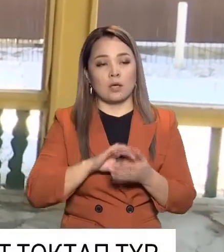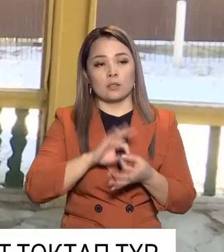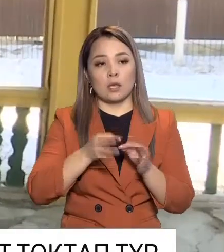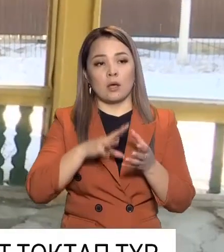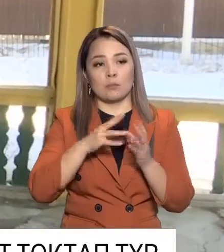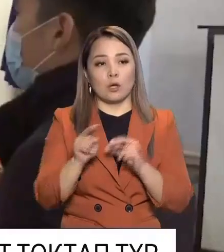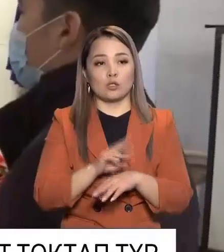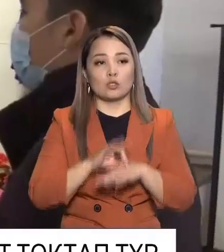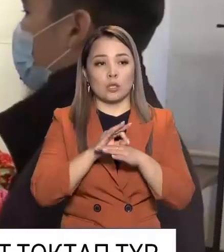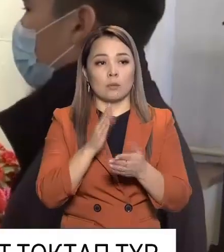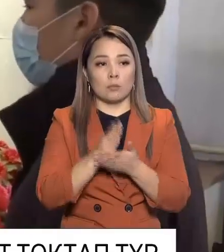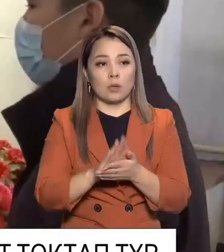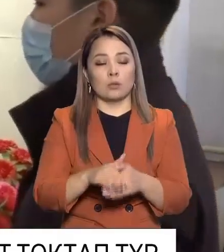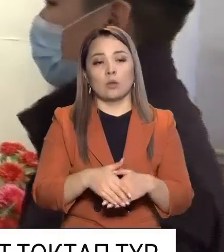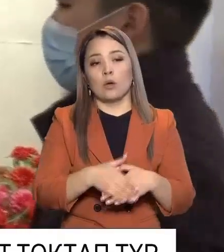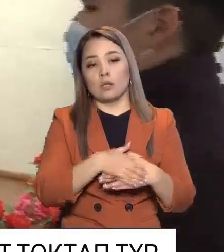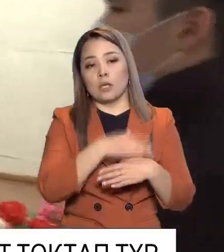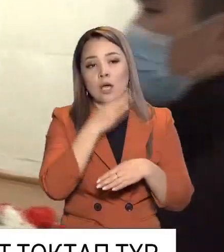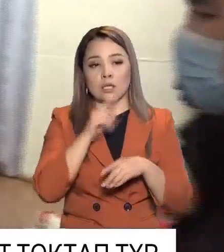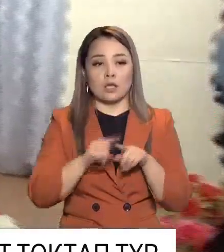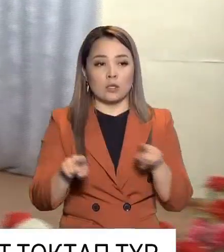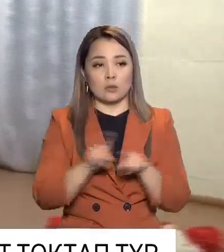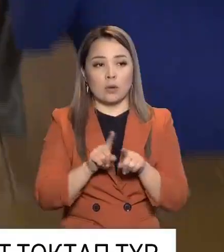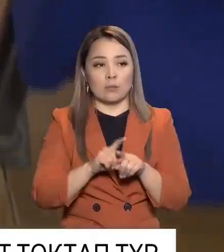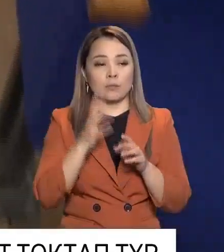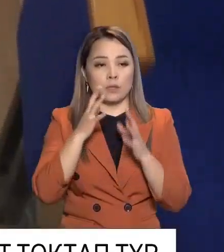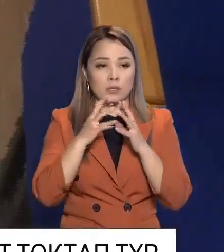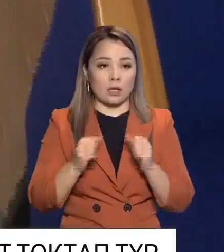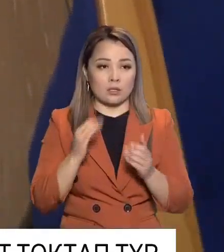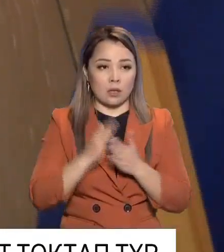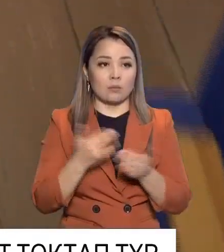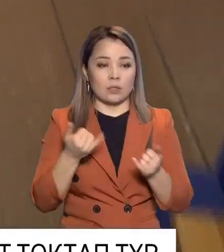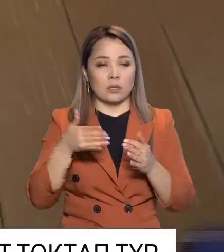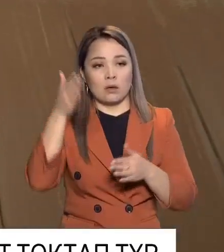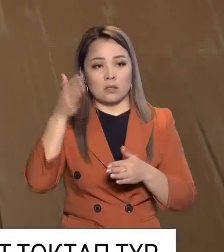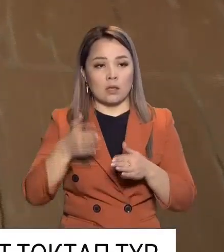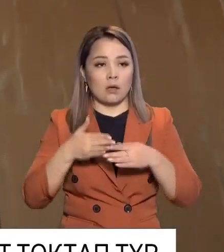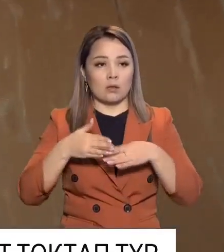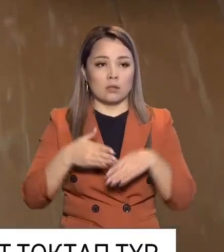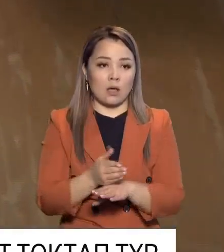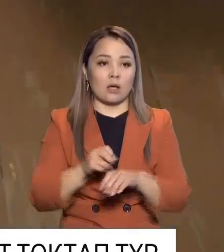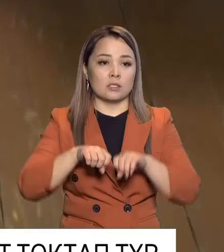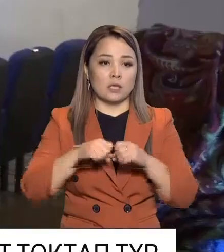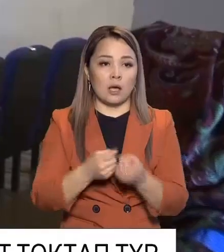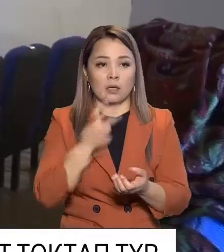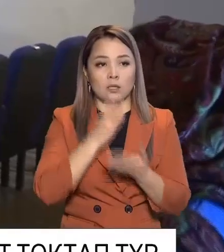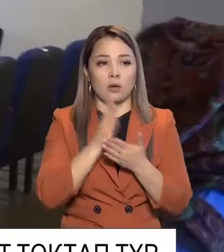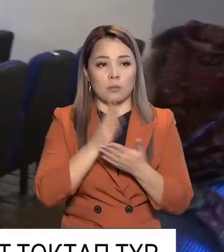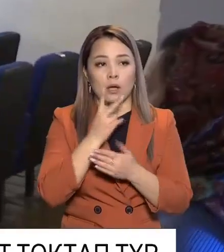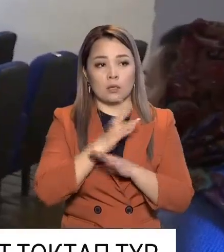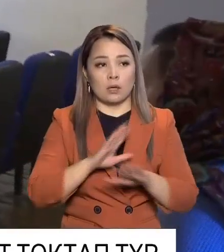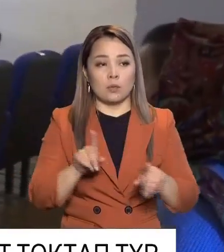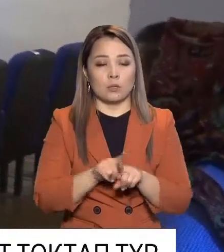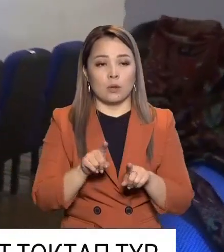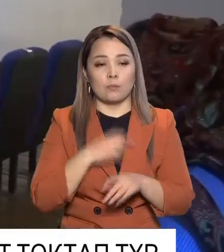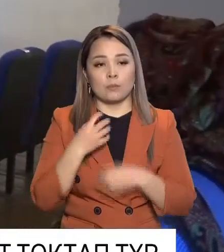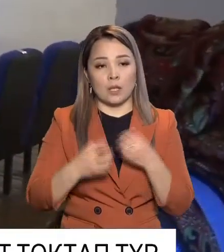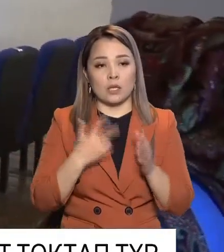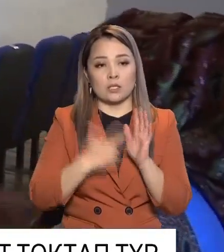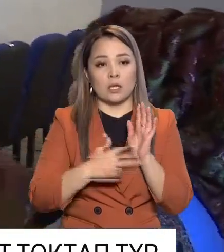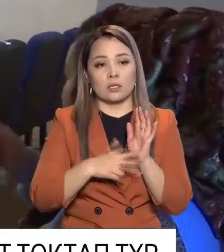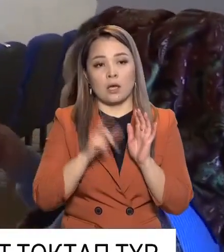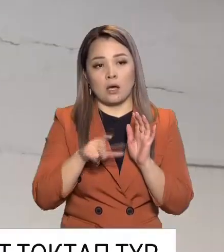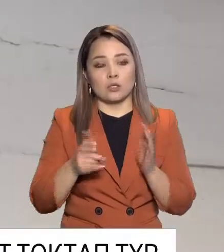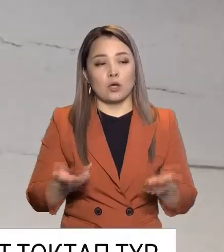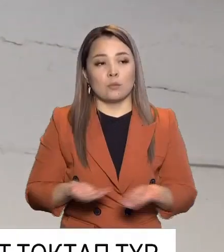аяқ жөнделгенімен көпке ұзамады. Бәрібір шөгіп барады. Қабырғасы қақырап, қасбеті опырылып құлап жатыр. Соған қарамастан, мұнда 80